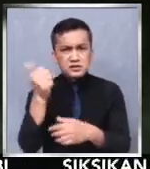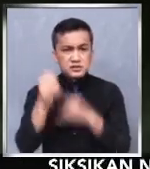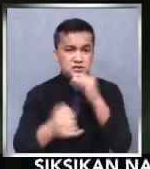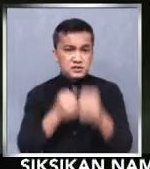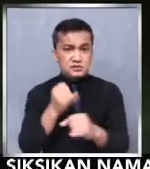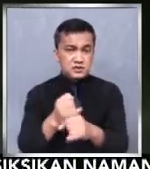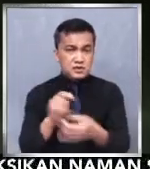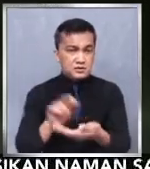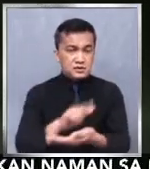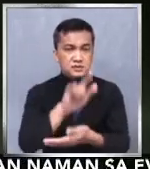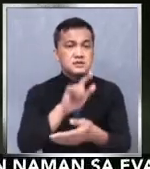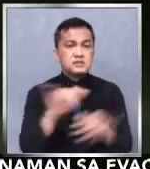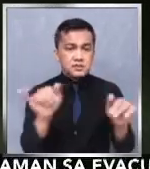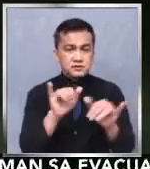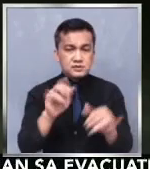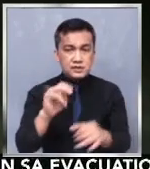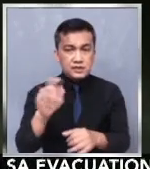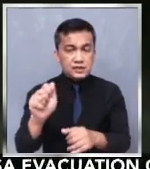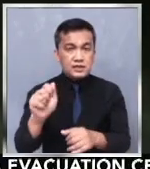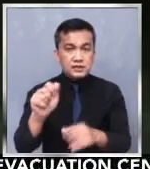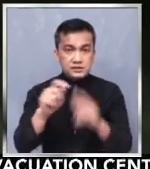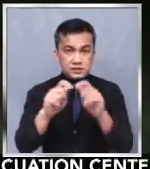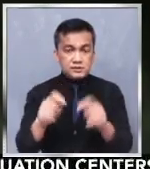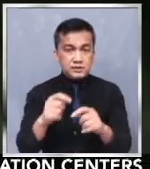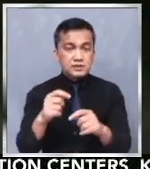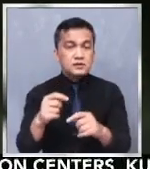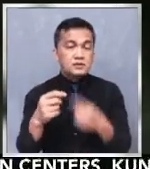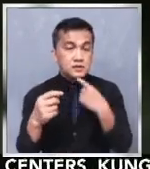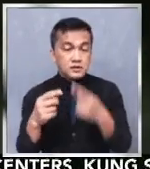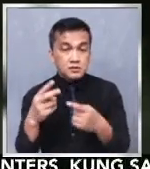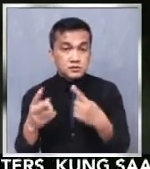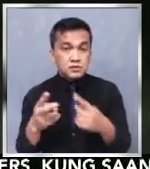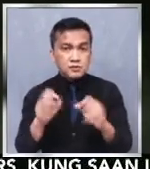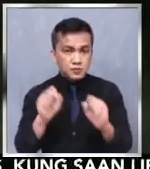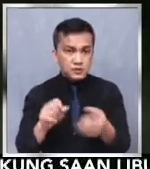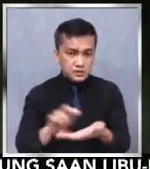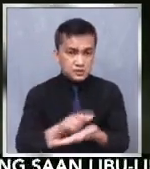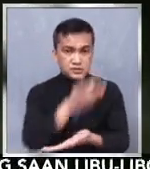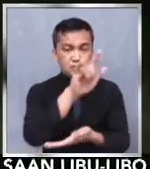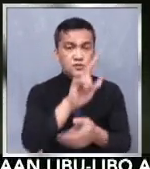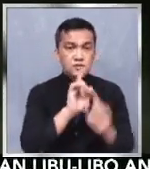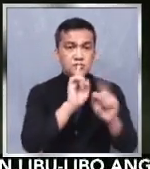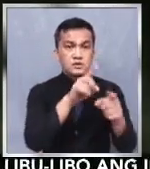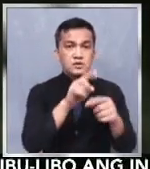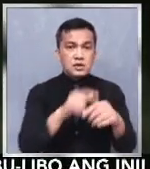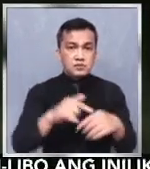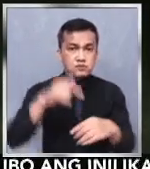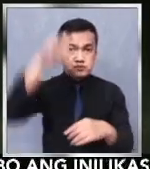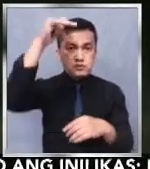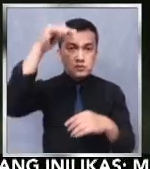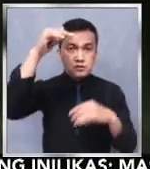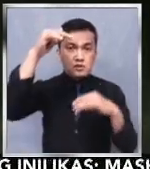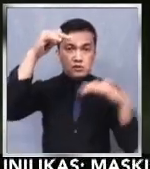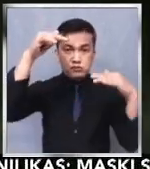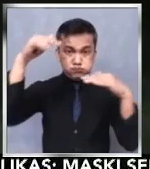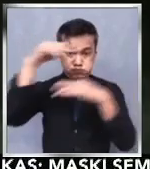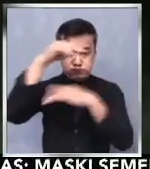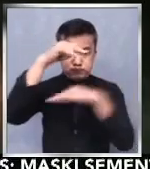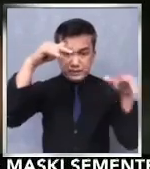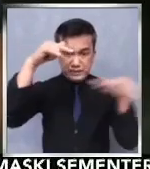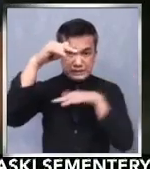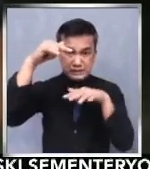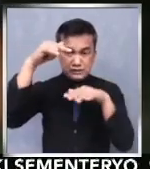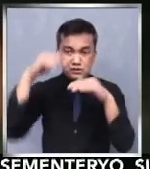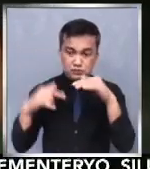3. Ang paliwanag ng mga airline companies, kaya namang lumipad kasi ng mga eroplano sa mas mataas na altitude para iwasan ang mataas o yung malakas